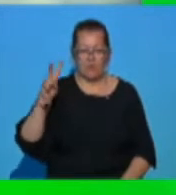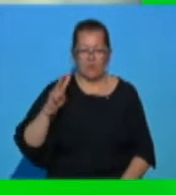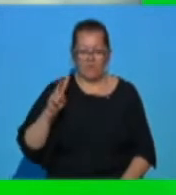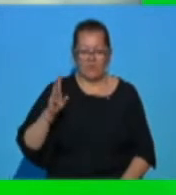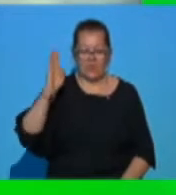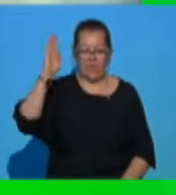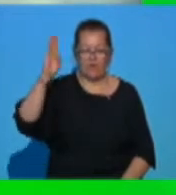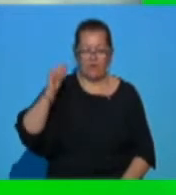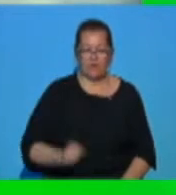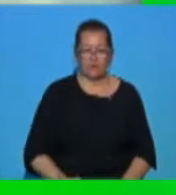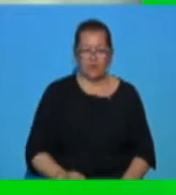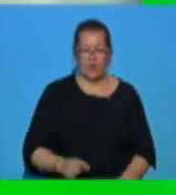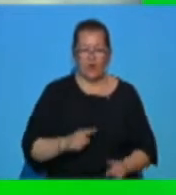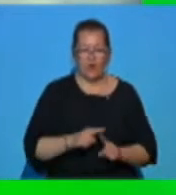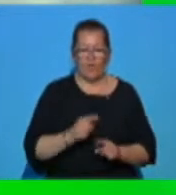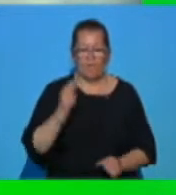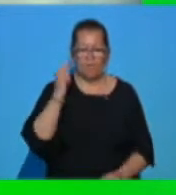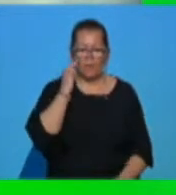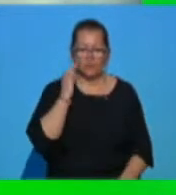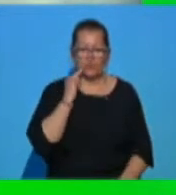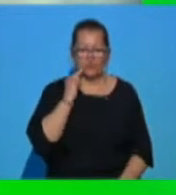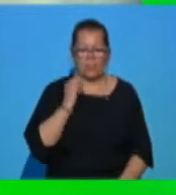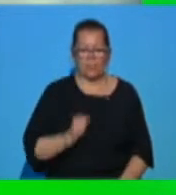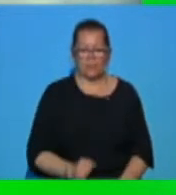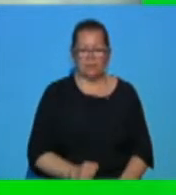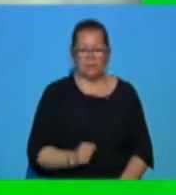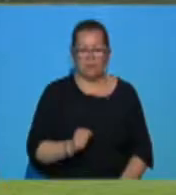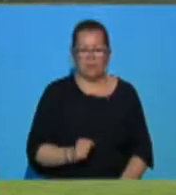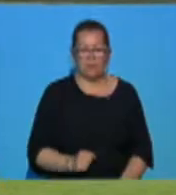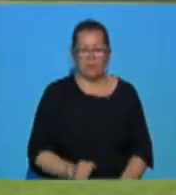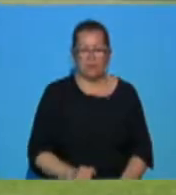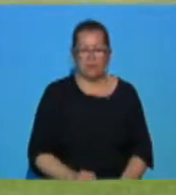teren propriu, potriva formației FC Botoșani.